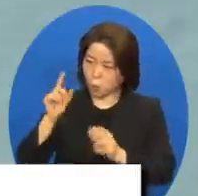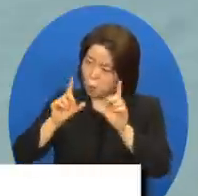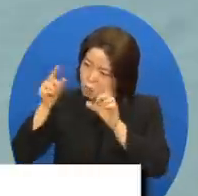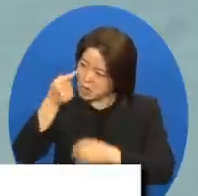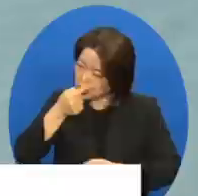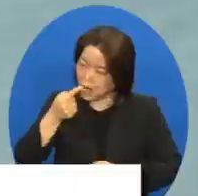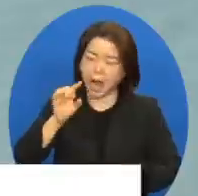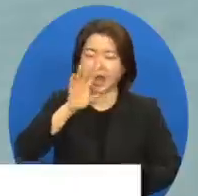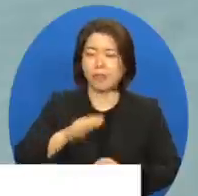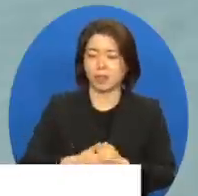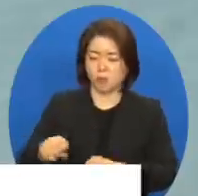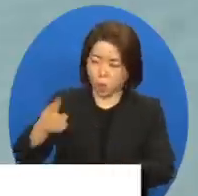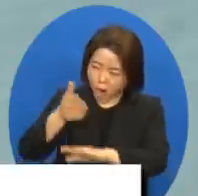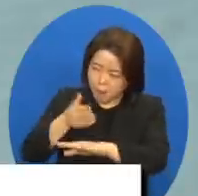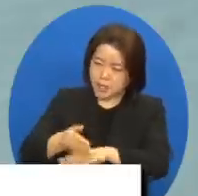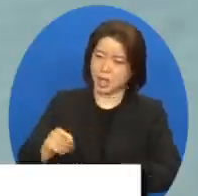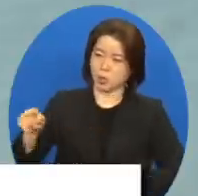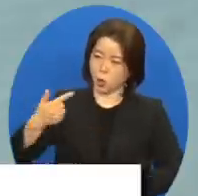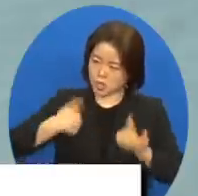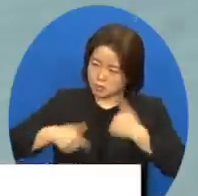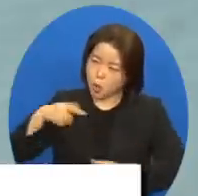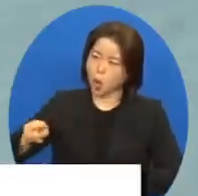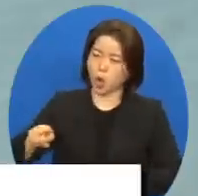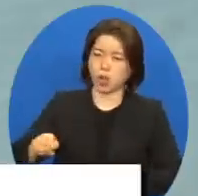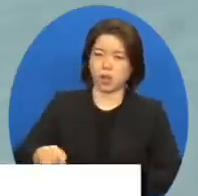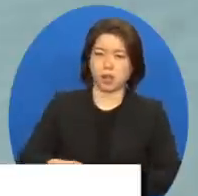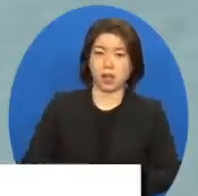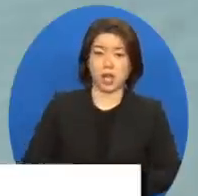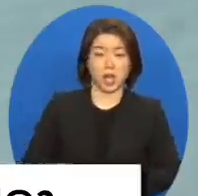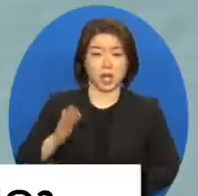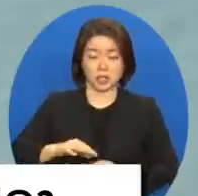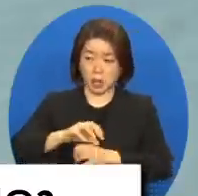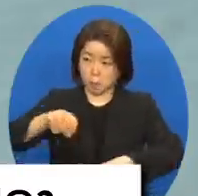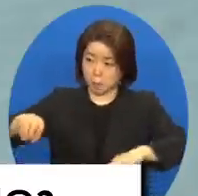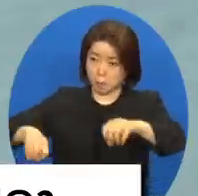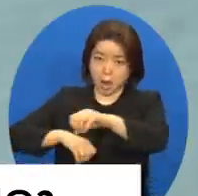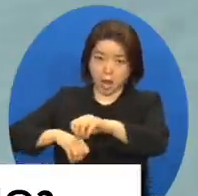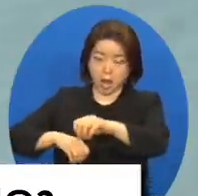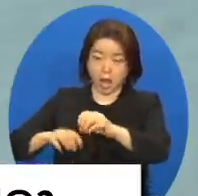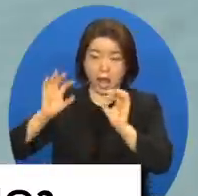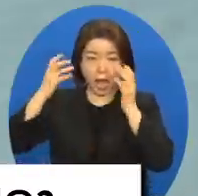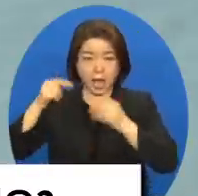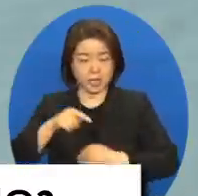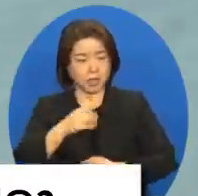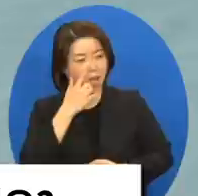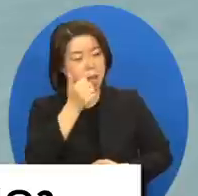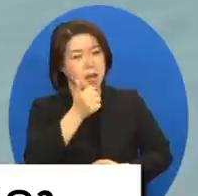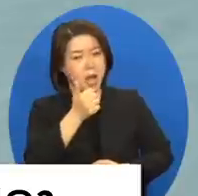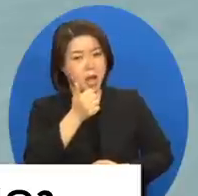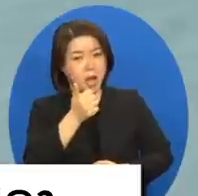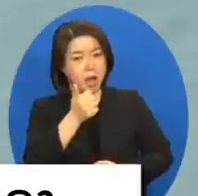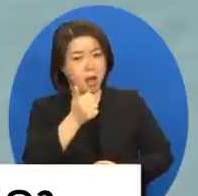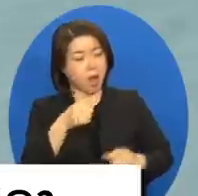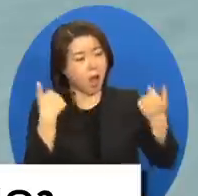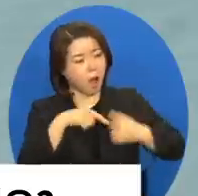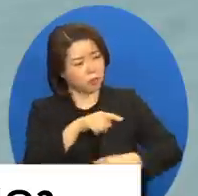너 감사해야지. 너 기뻐해야지. 근데 이제는 거꾸로 아이가 아빠